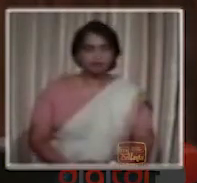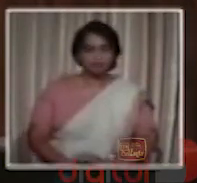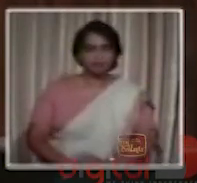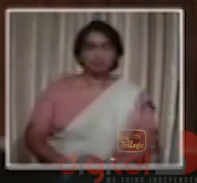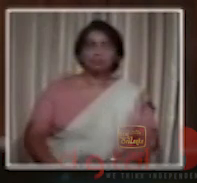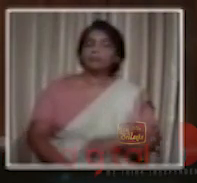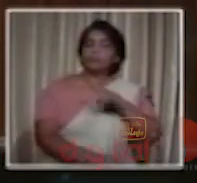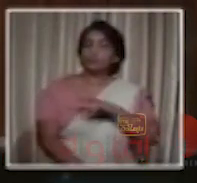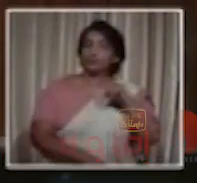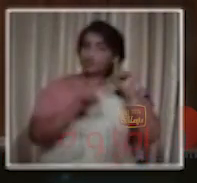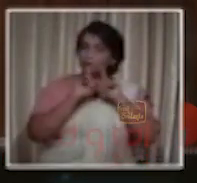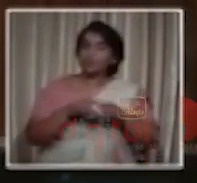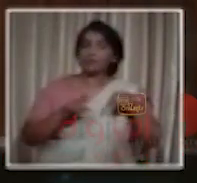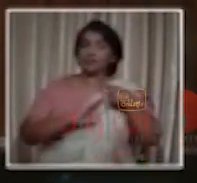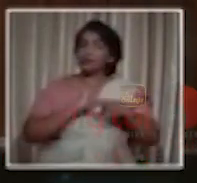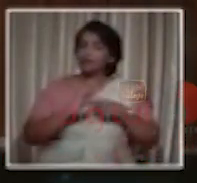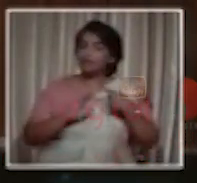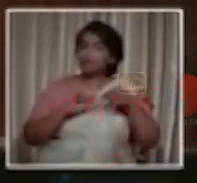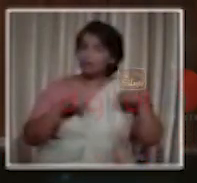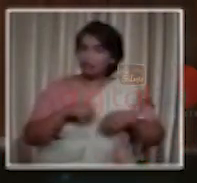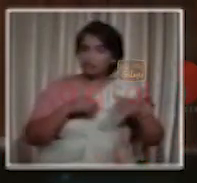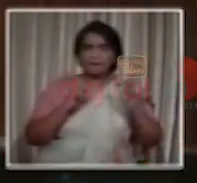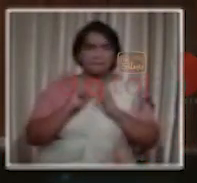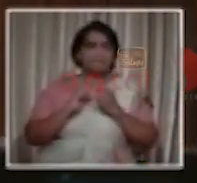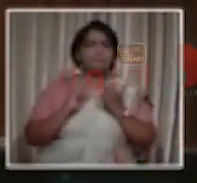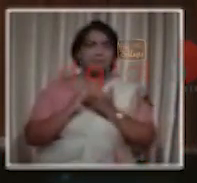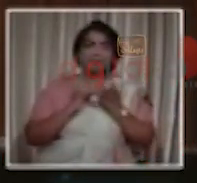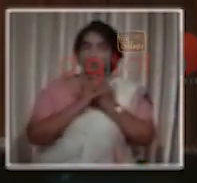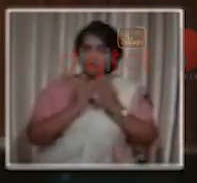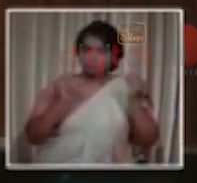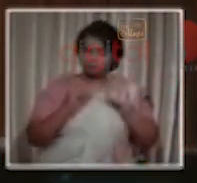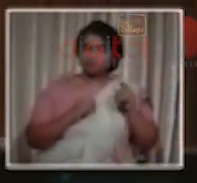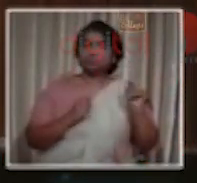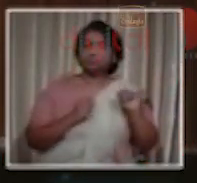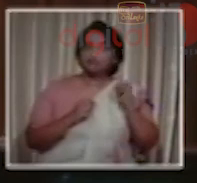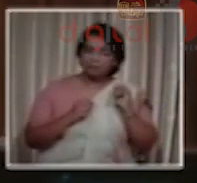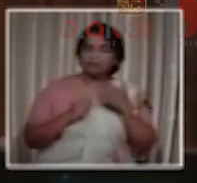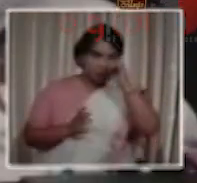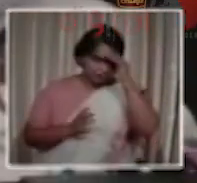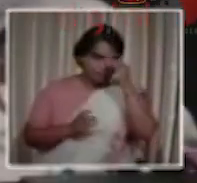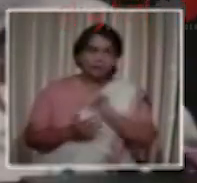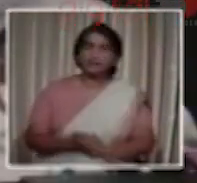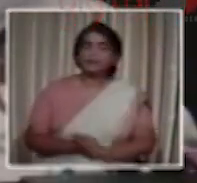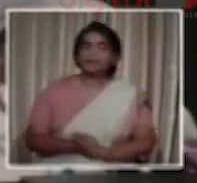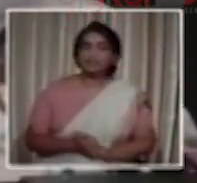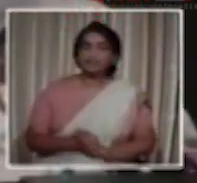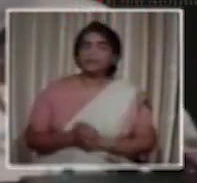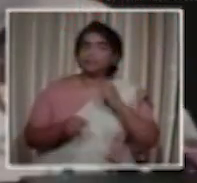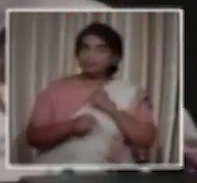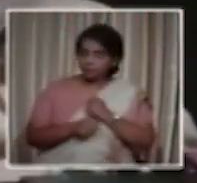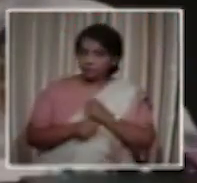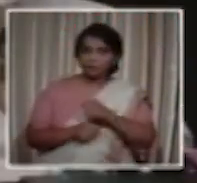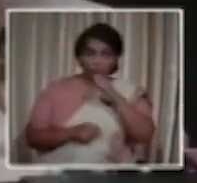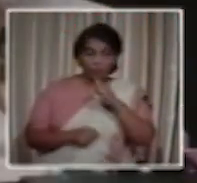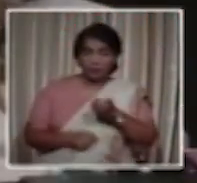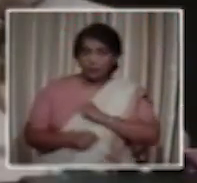කතානායකතුමනි, මේ වෙන විට රට මුහුණ පා ඇති අභියෝගයන් පිළිබඳව මේ ගරු සභාවේ සිටින මන්ත්‍රීවරුන්ට හොඳ අවබෝධයක් තියෙනවා. ආණ්ඩුවක් කවදාවත්